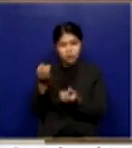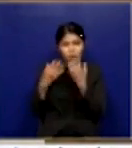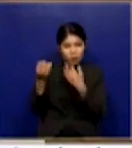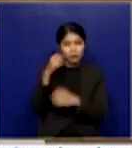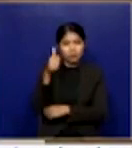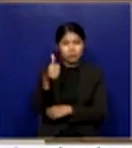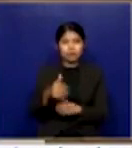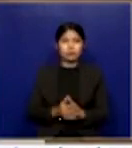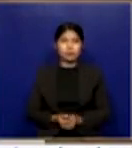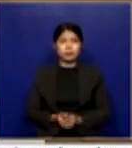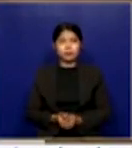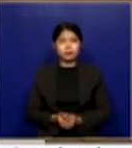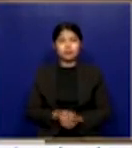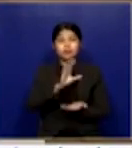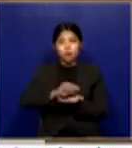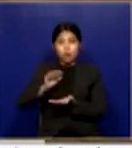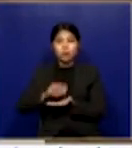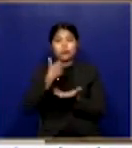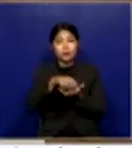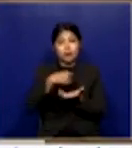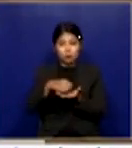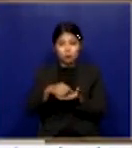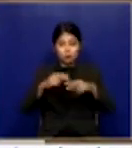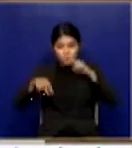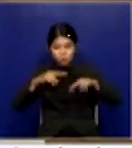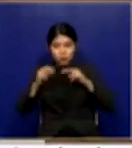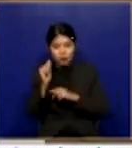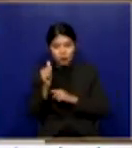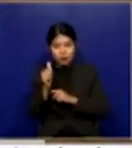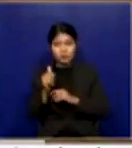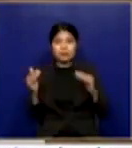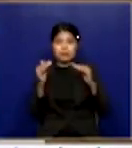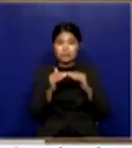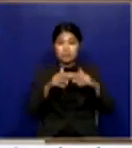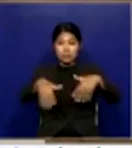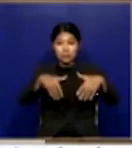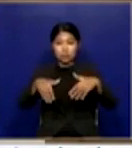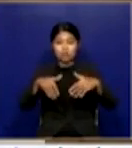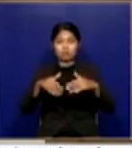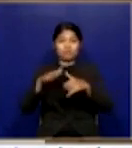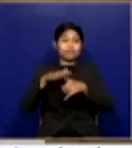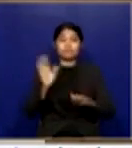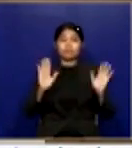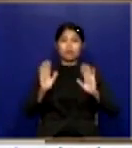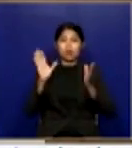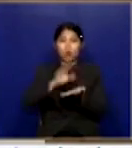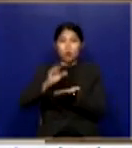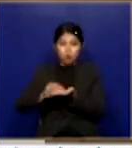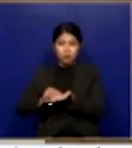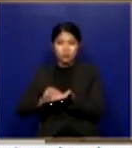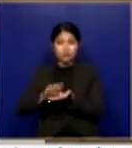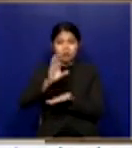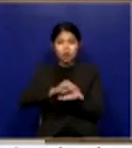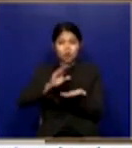กันอีกนะอันนี้คือข้อมูลข้อเท็จจริงที่ตรวจสอบได้ได้ไม่เป็นละเมิดสิทธิไปจนนะครับเพราะเป็นข้อมูลที่